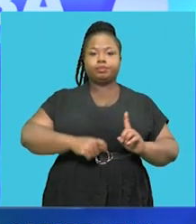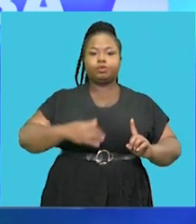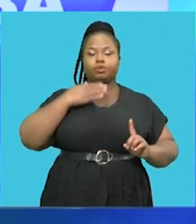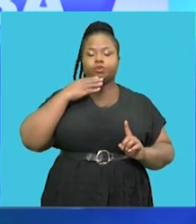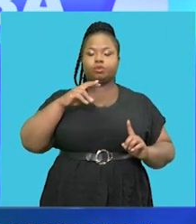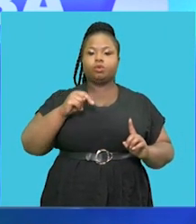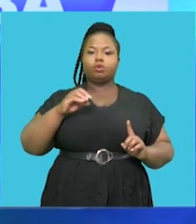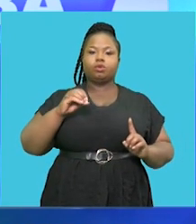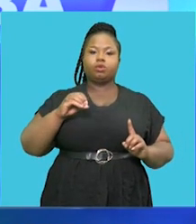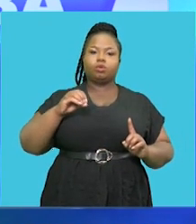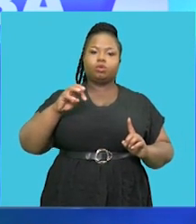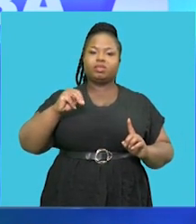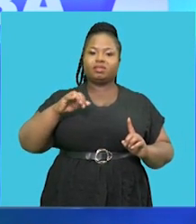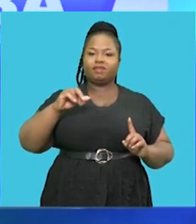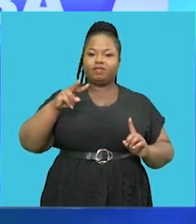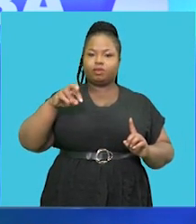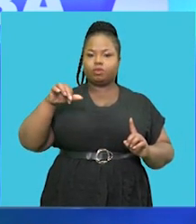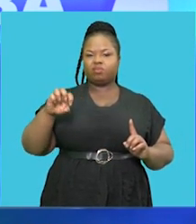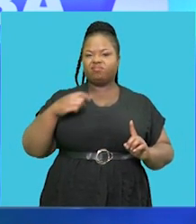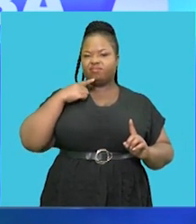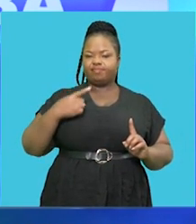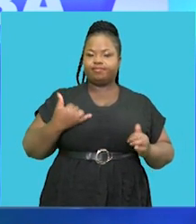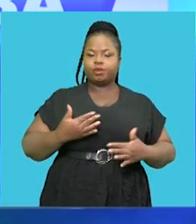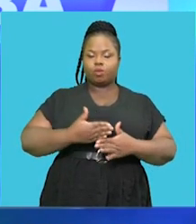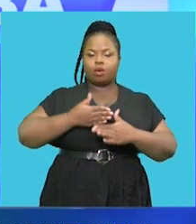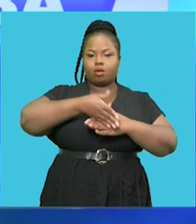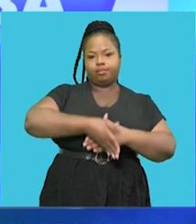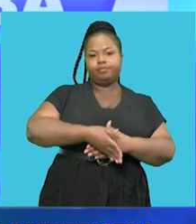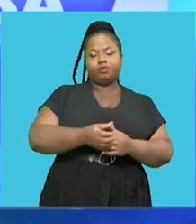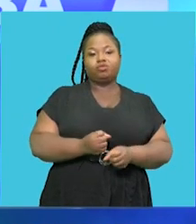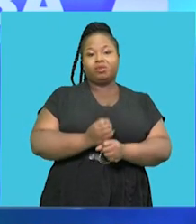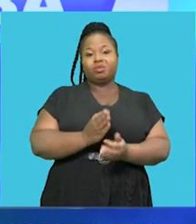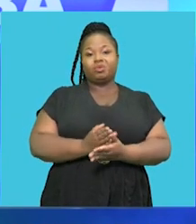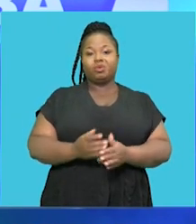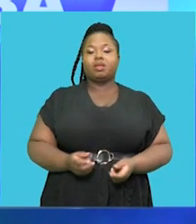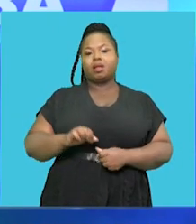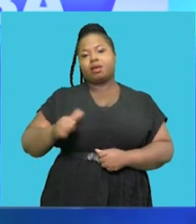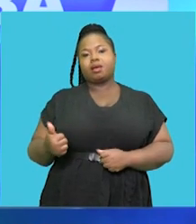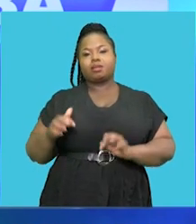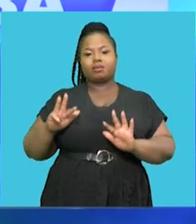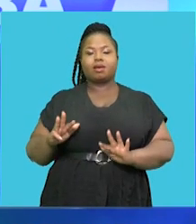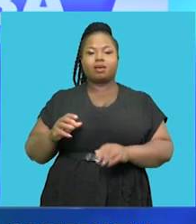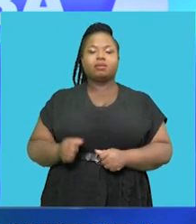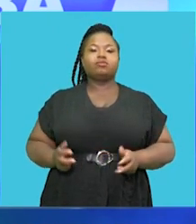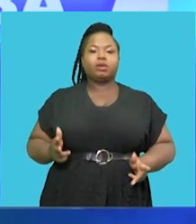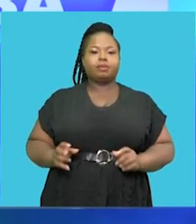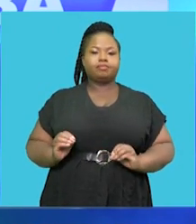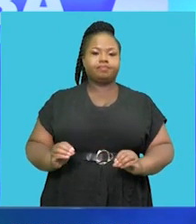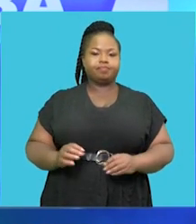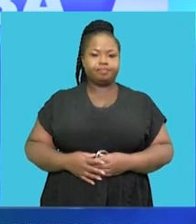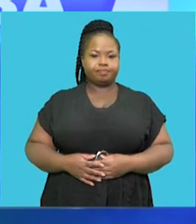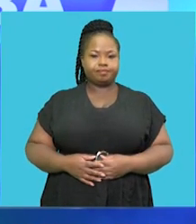Nokwe Makhamo uthi-ke basebenza ngokukhulu ukuzikhandla ukubuyisela eminye imizila eyisishiyagalolunye esimeni.